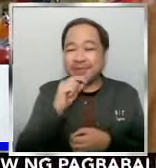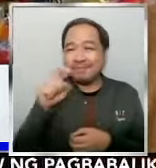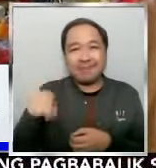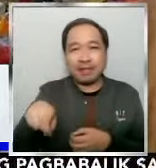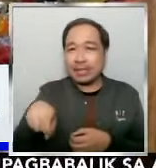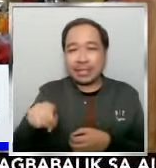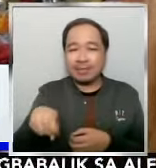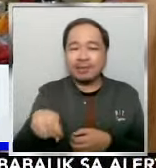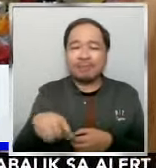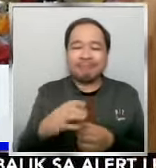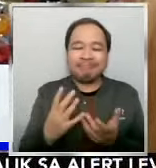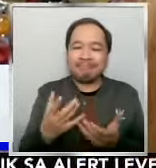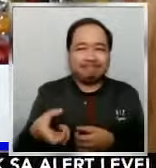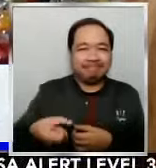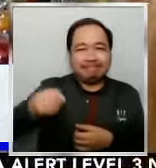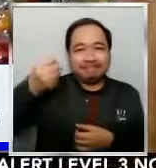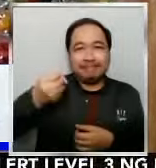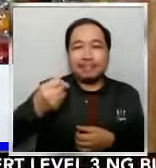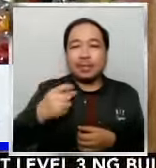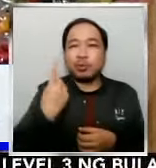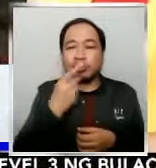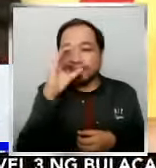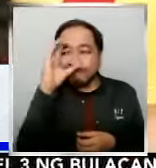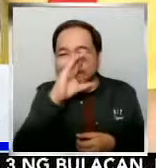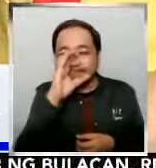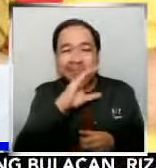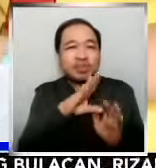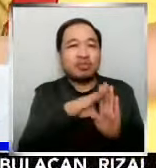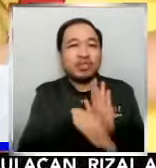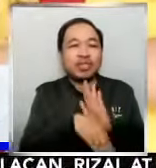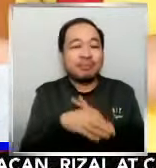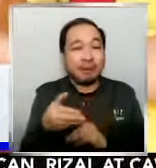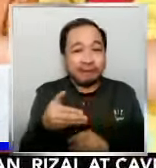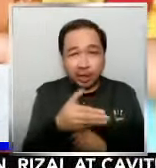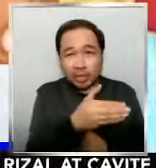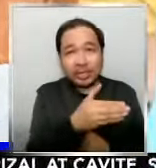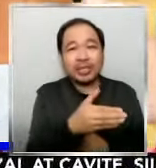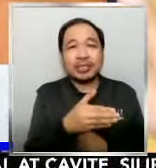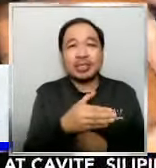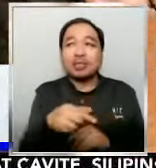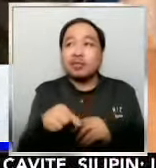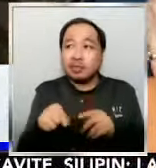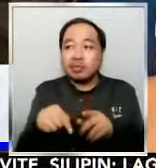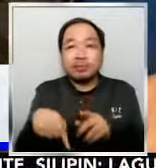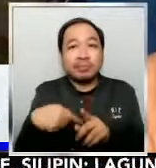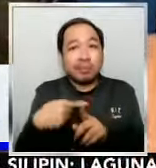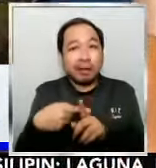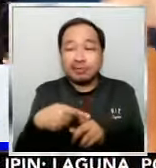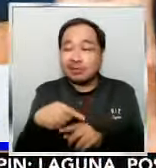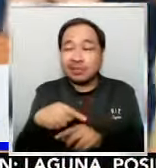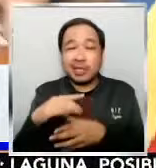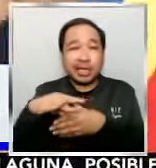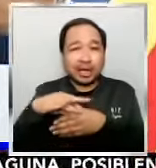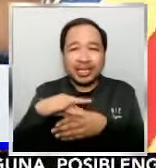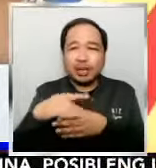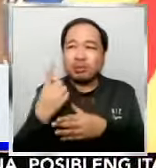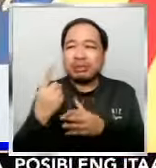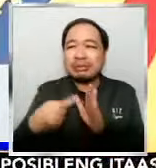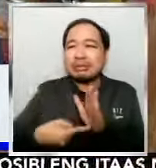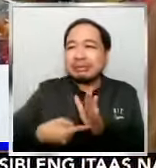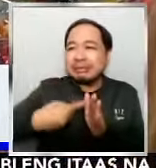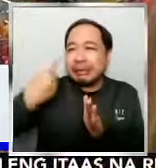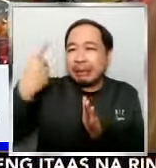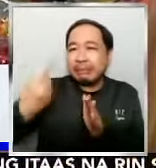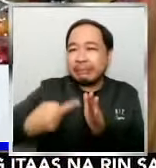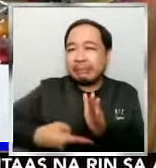yung mumurahin lang na isda, ganito. Pati sa karne, pang minsan-minsan lang po kami bibili ng karne. Kasi